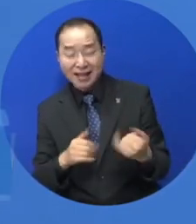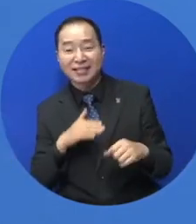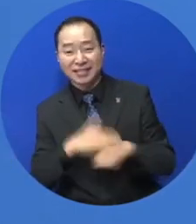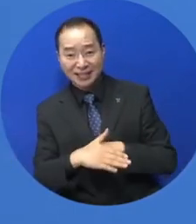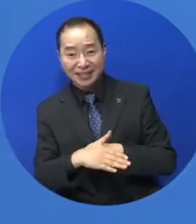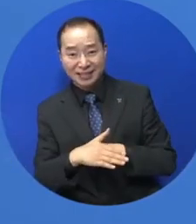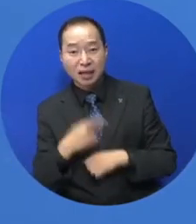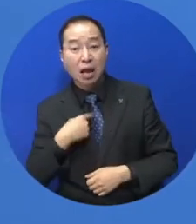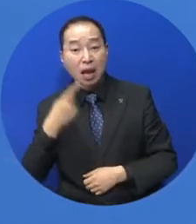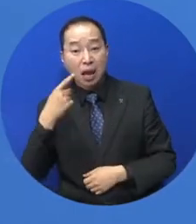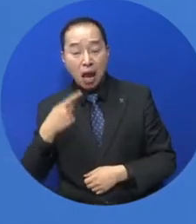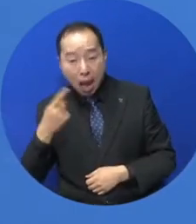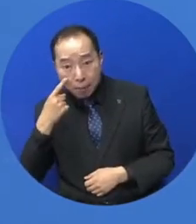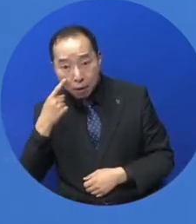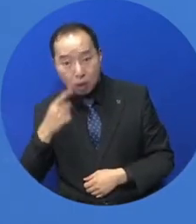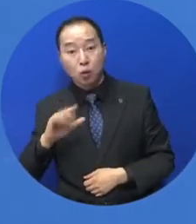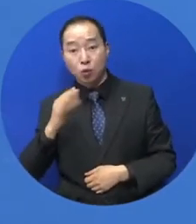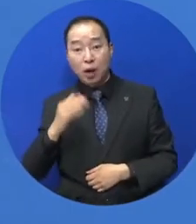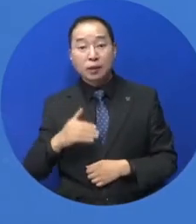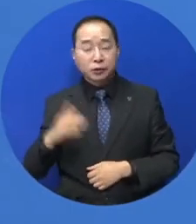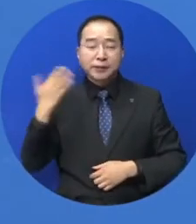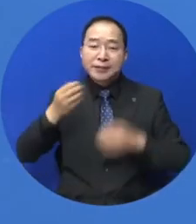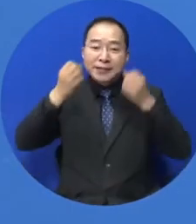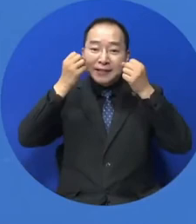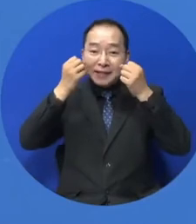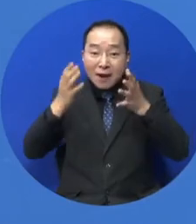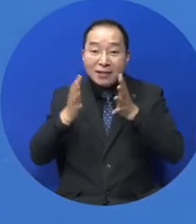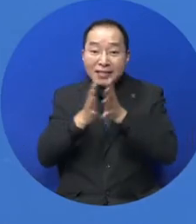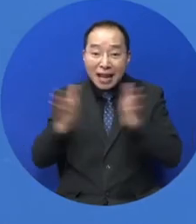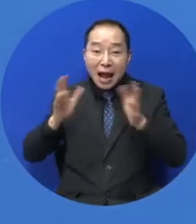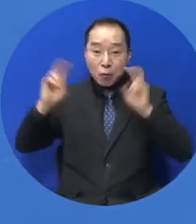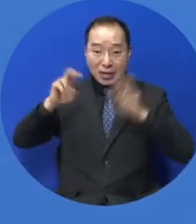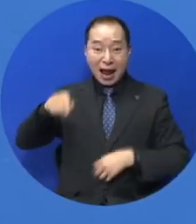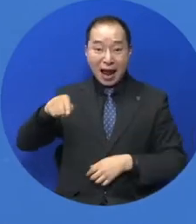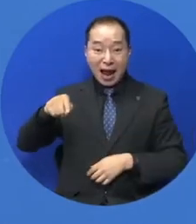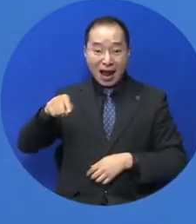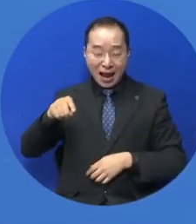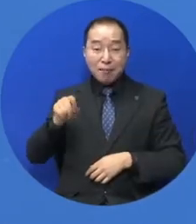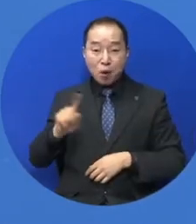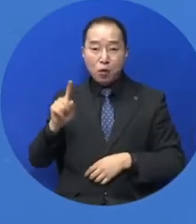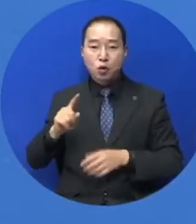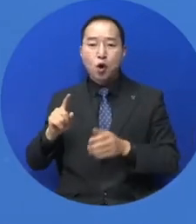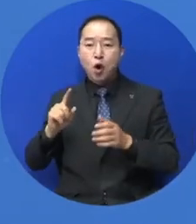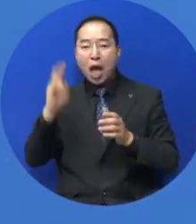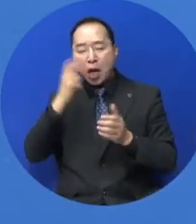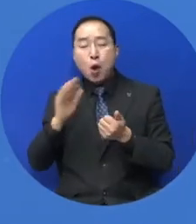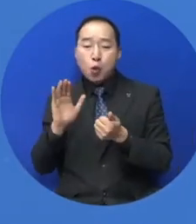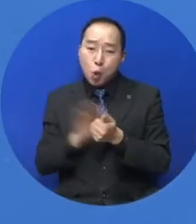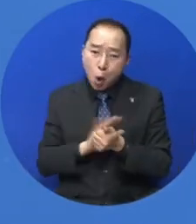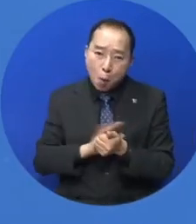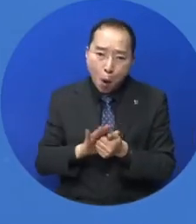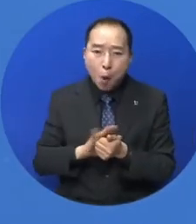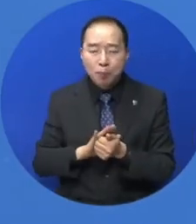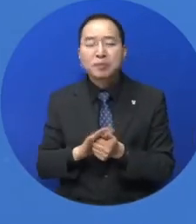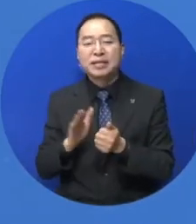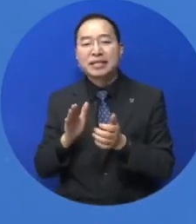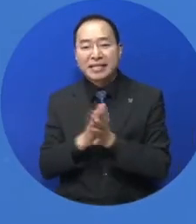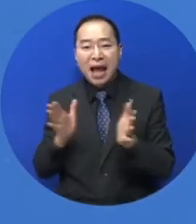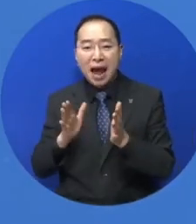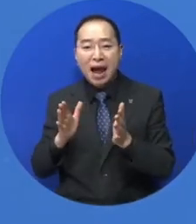해봤습니다. 그러니까 그 스타트업 요즘 이제 스타트업 에서 돌봄 스타트업을 하는 젊은 그